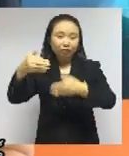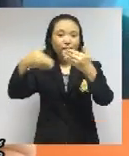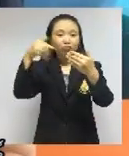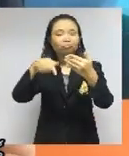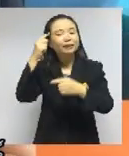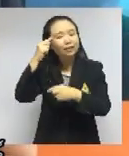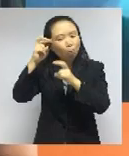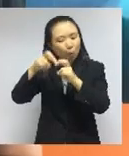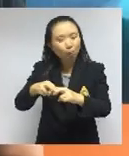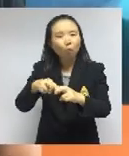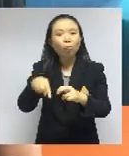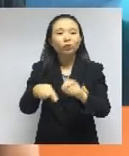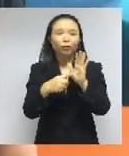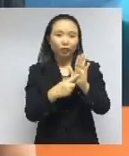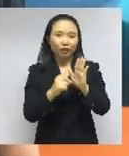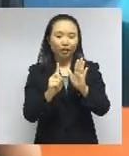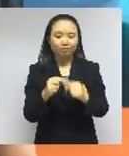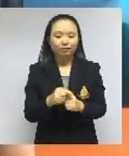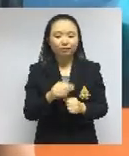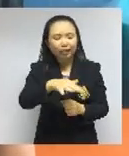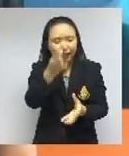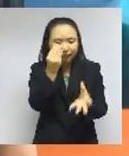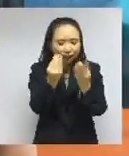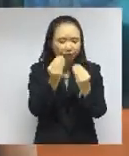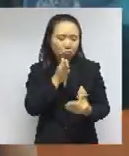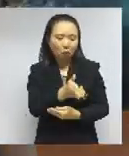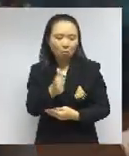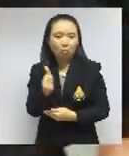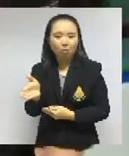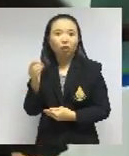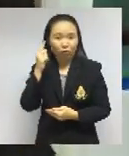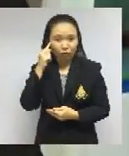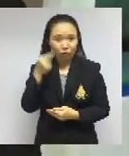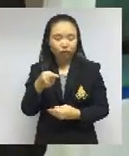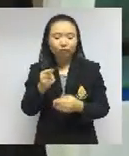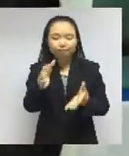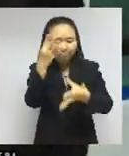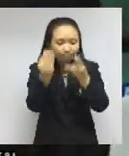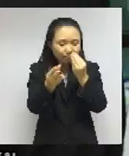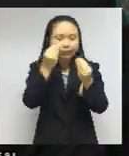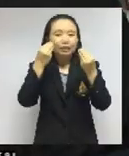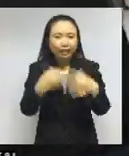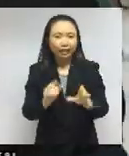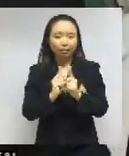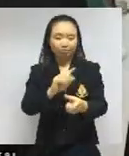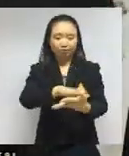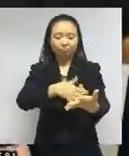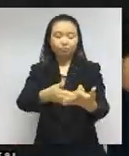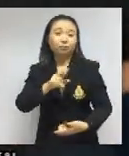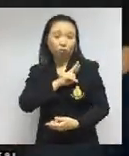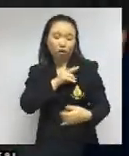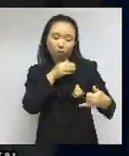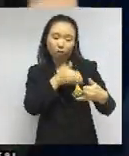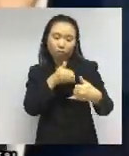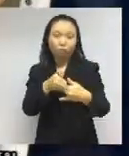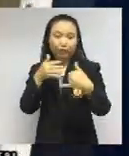ของกิจกรรมคิดวิเคราะห์เช่นให้นักเรียนทำกิจกรรมเป็นฐานสีเมื่อนักเรียนทำกิจกรรม ตามตารางเรียนรายบุค